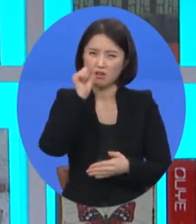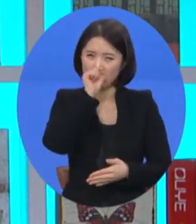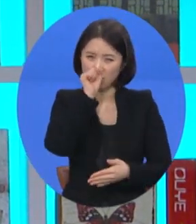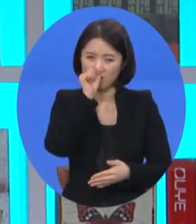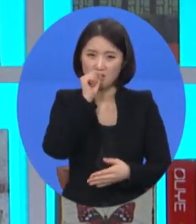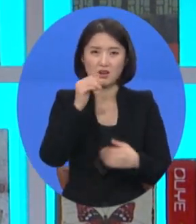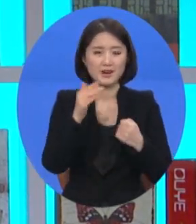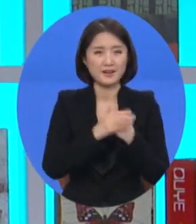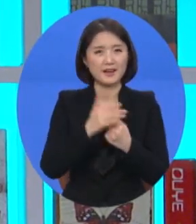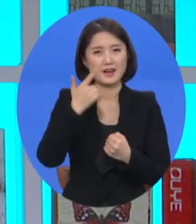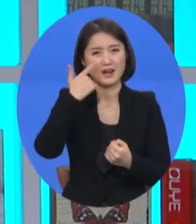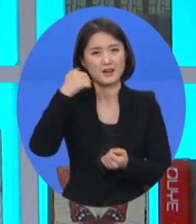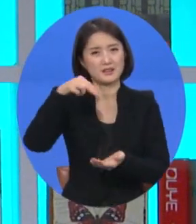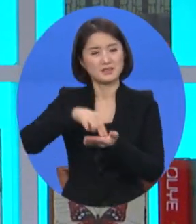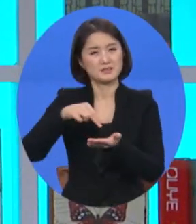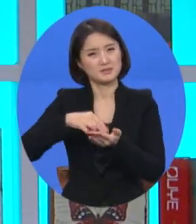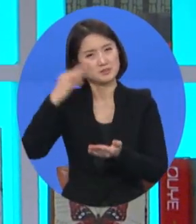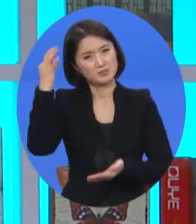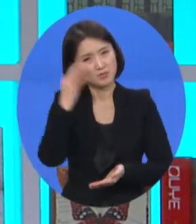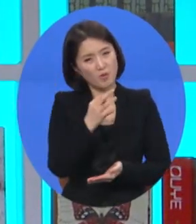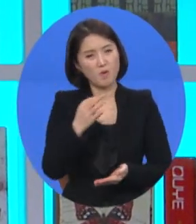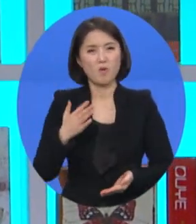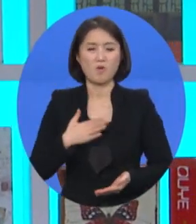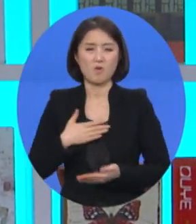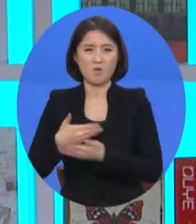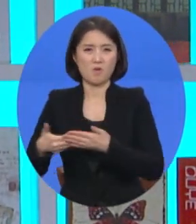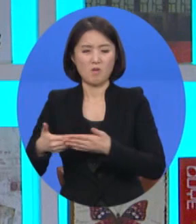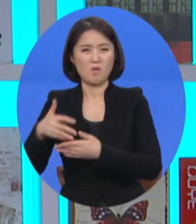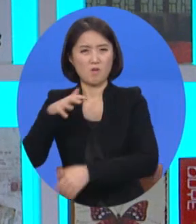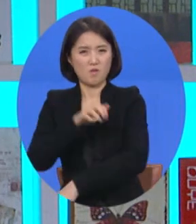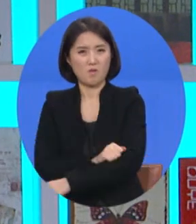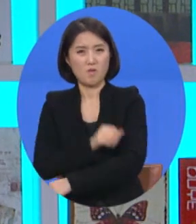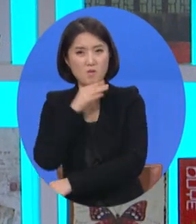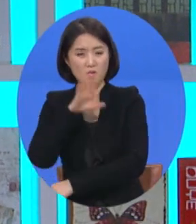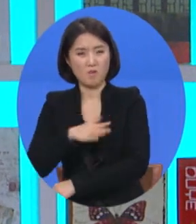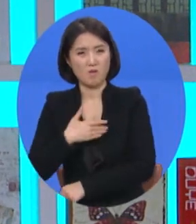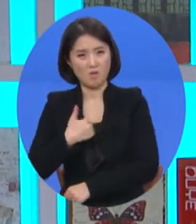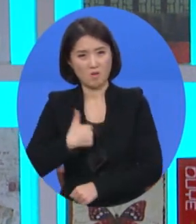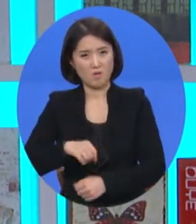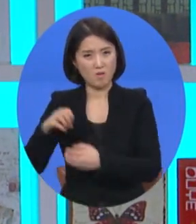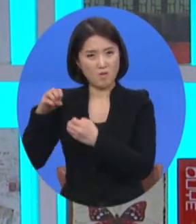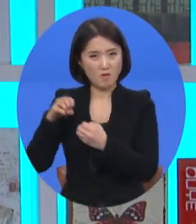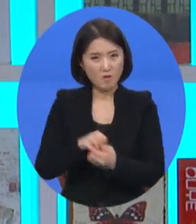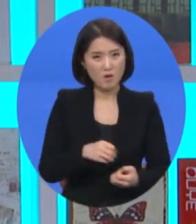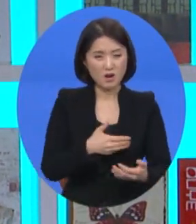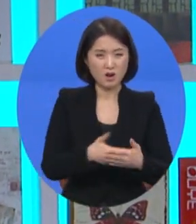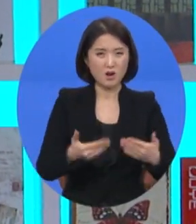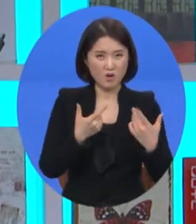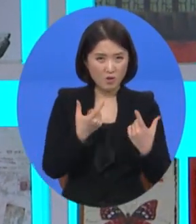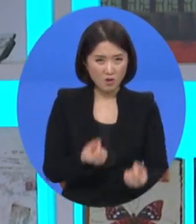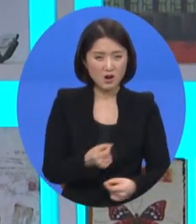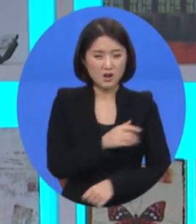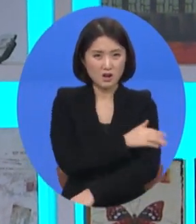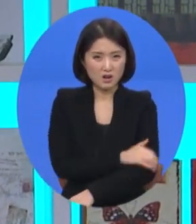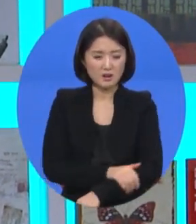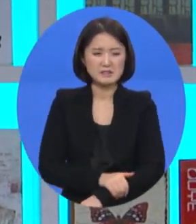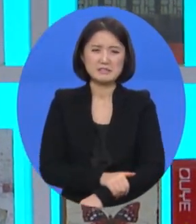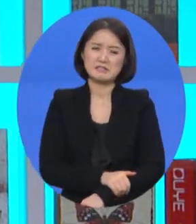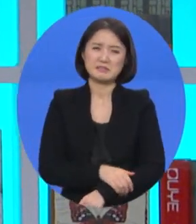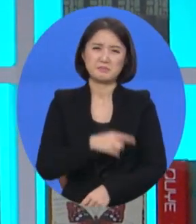아버지가 자지도 그림을 잘 그리지만 자식이 그림을 이제 잘 그리는 것에 또 좀 못마땅하게 생각하고 있었던 가봐요